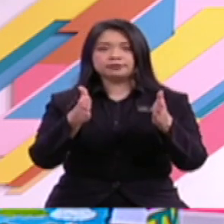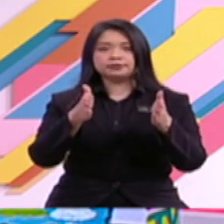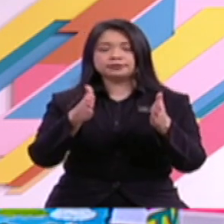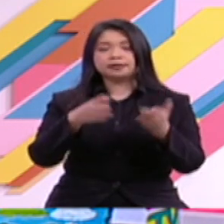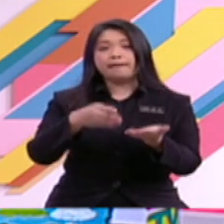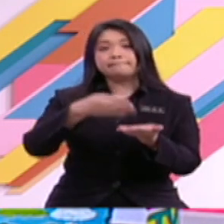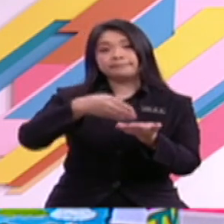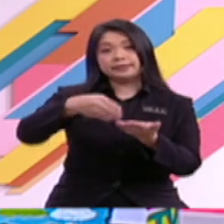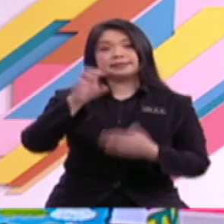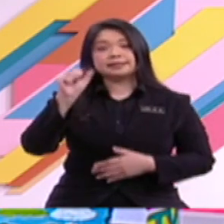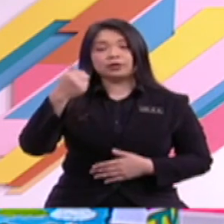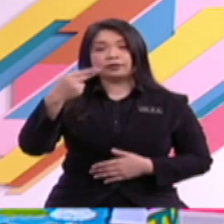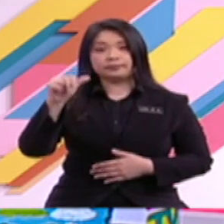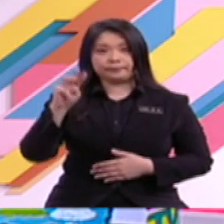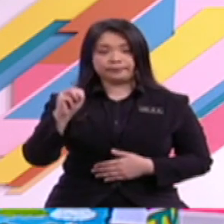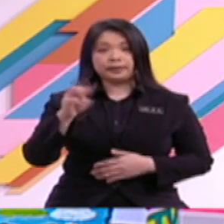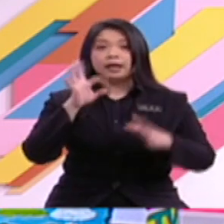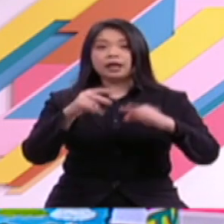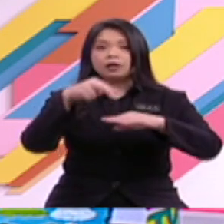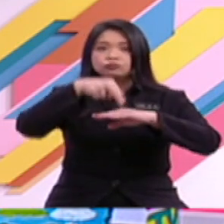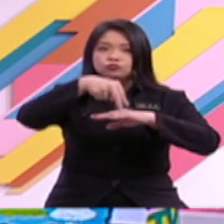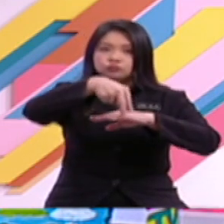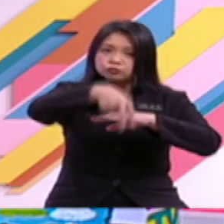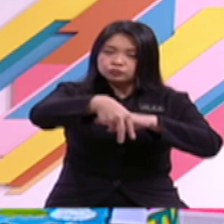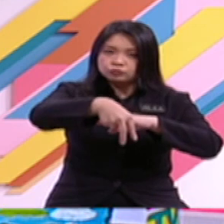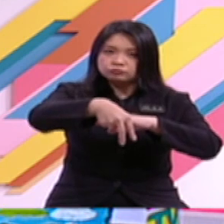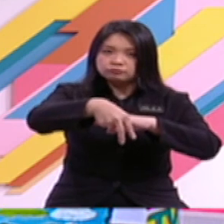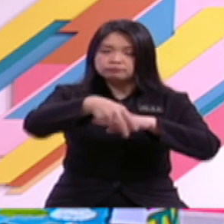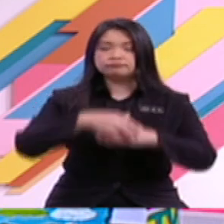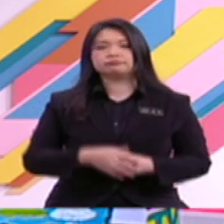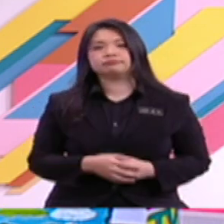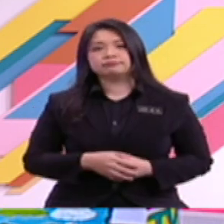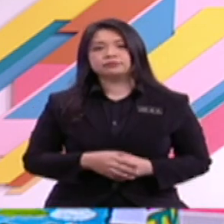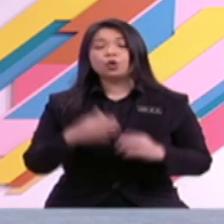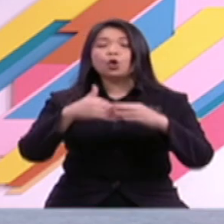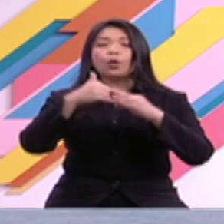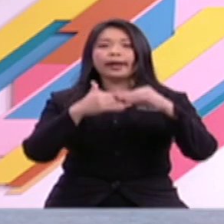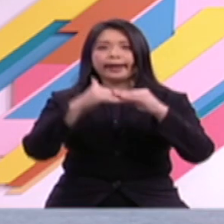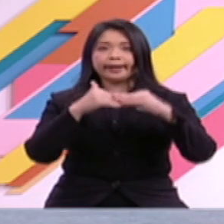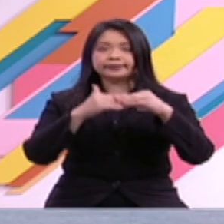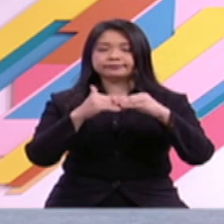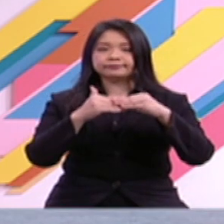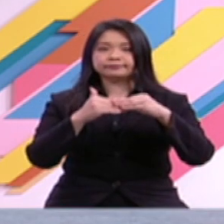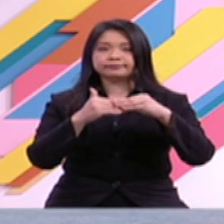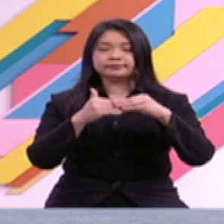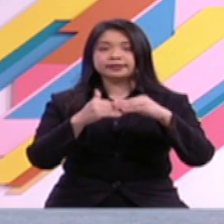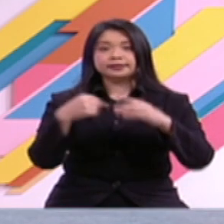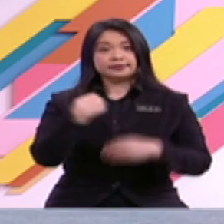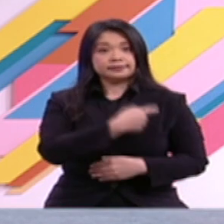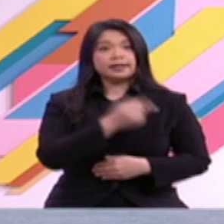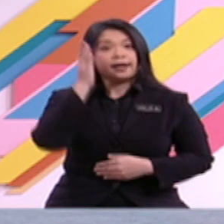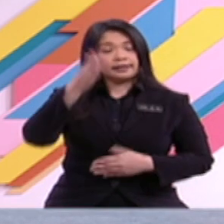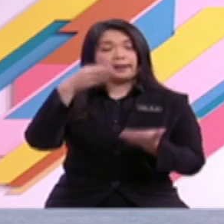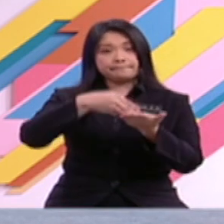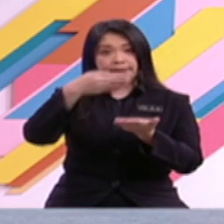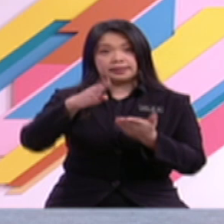kalau udah curut curut curut beli longgar gunakan bagi sahabat harga murah untuk beli-beli